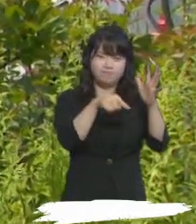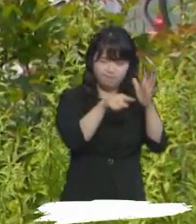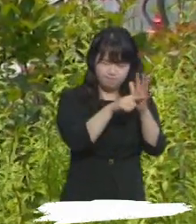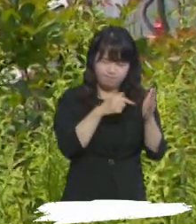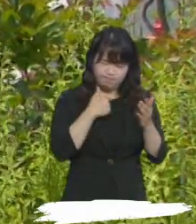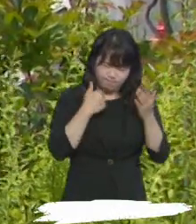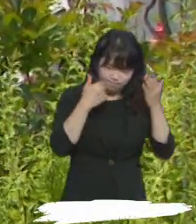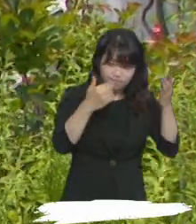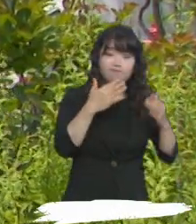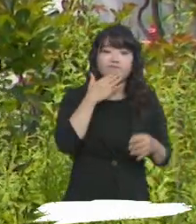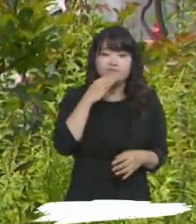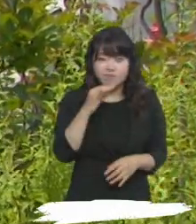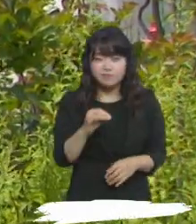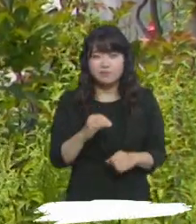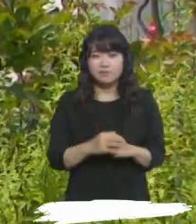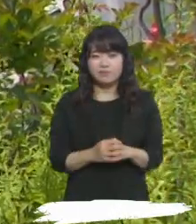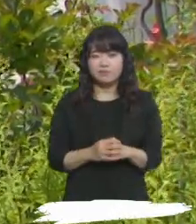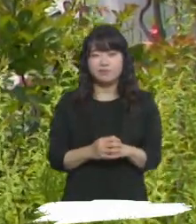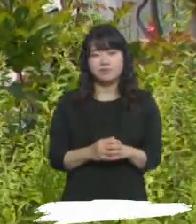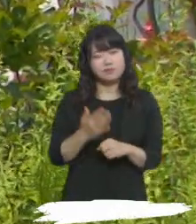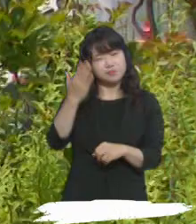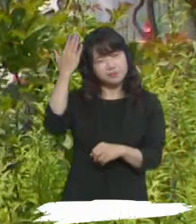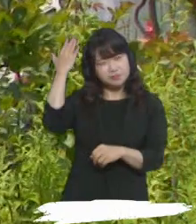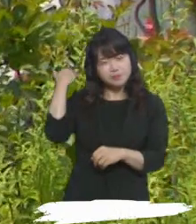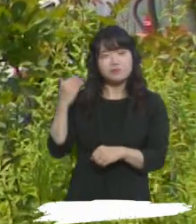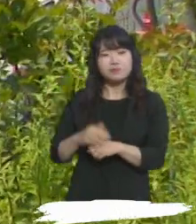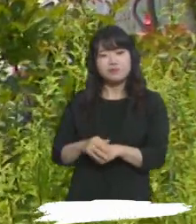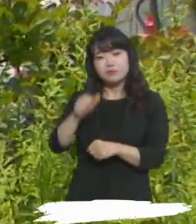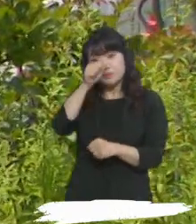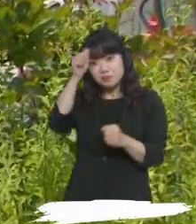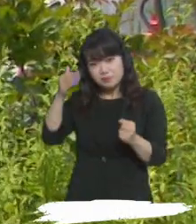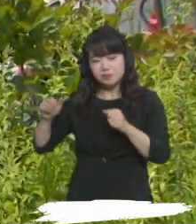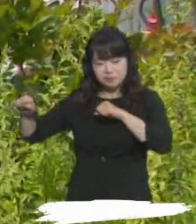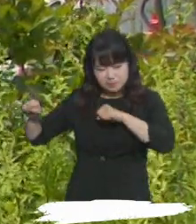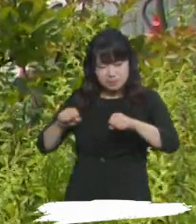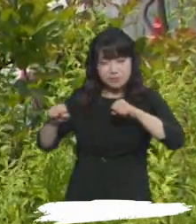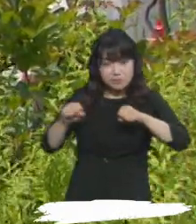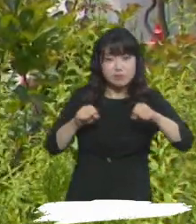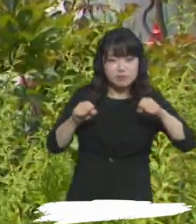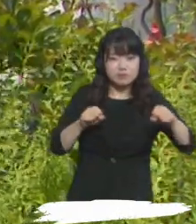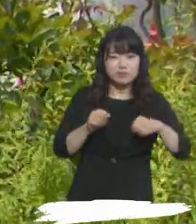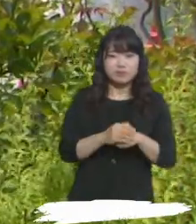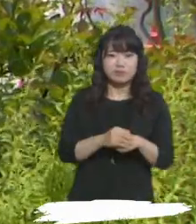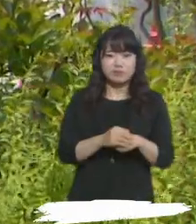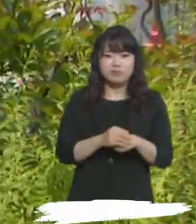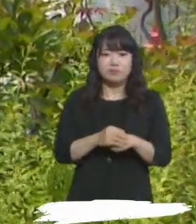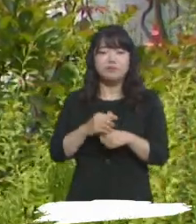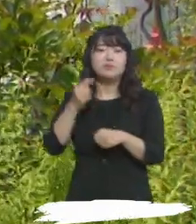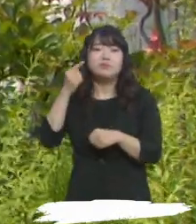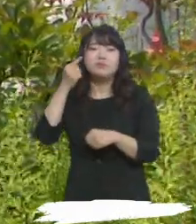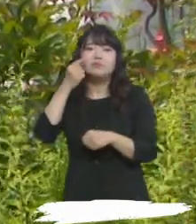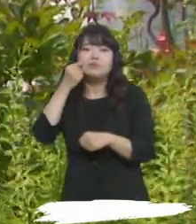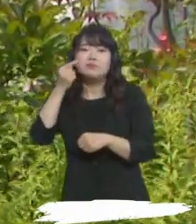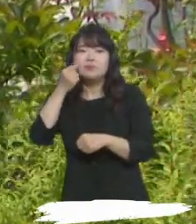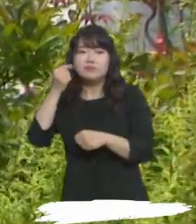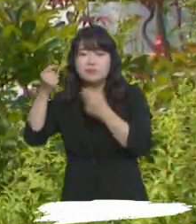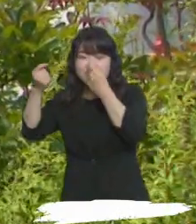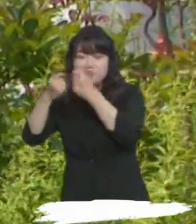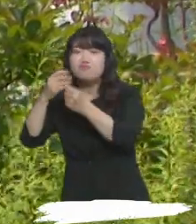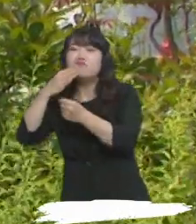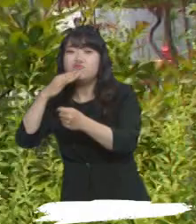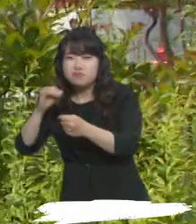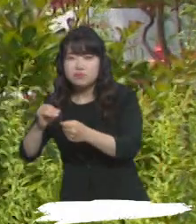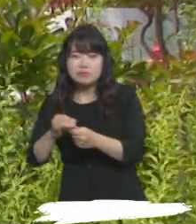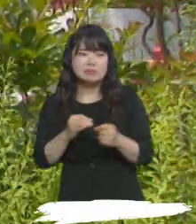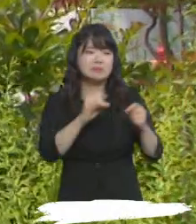위해서도 있지만 그 이전에 그 사람들은 나라를 매국을 이게 친일파가 아니라 매국을 한 사람들이지